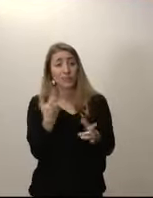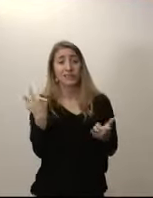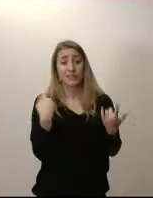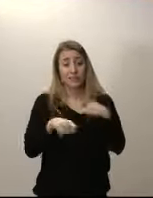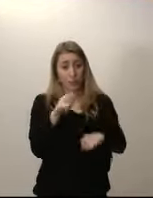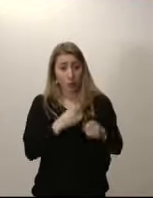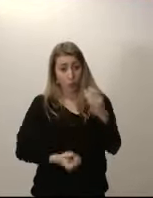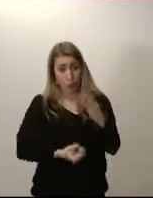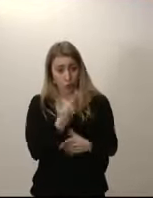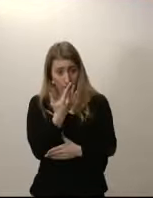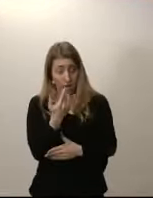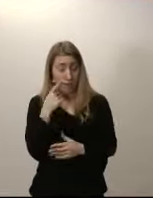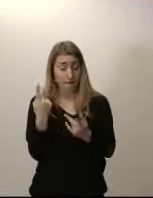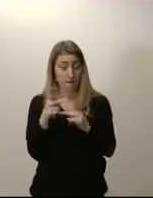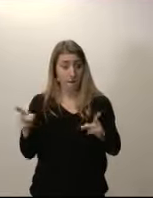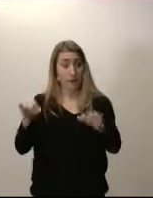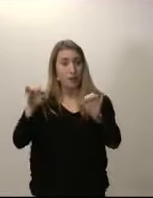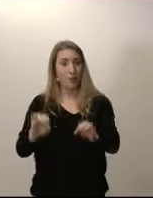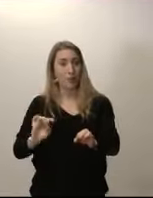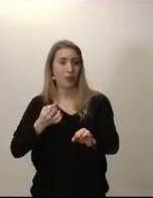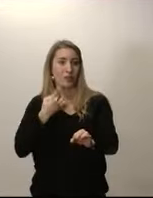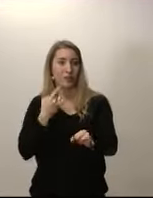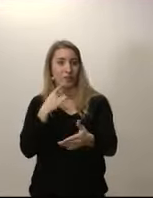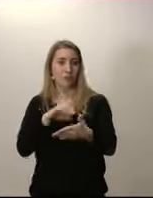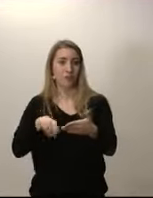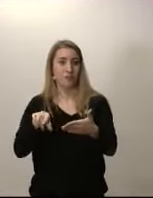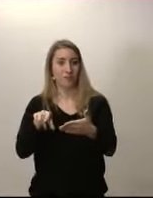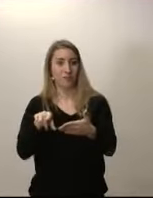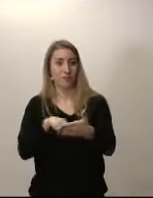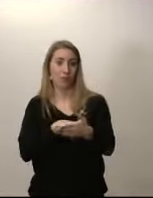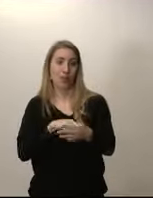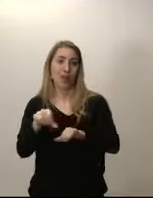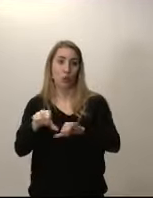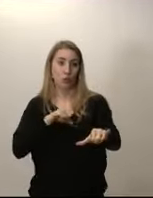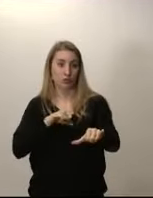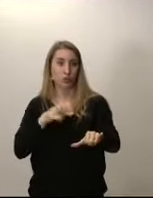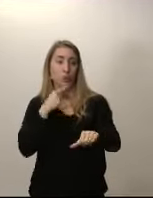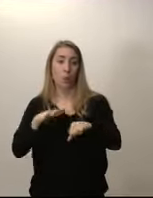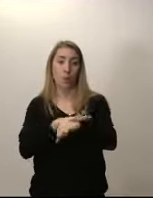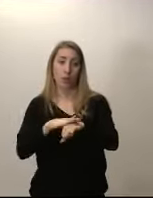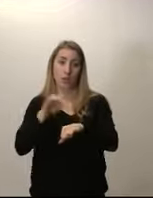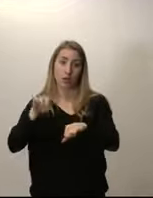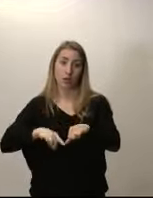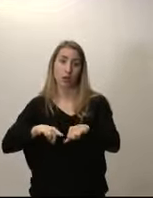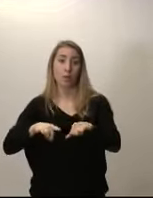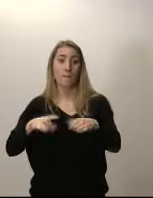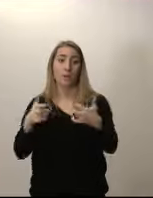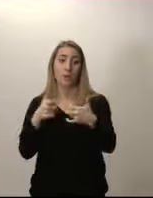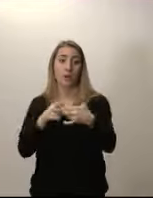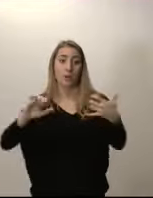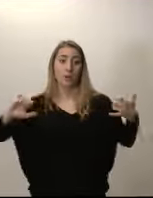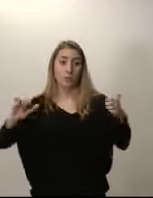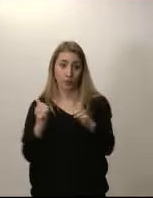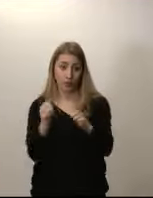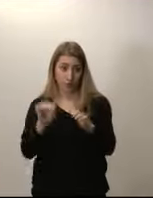la ville ne sera sortie d'affaire qu'en poursuivant sa politique de réduction de coûts. Les projets en termes d'aménagement et d'urbanisme, et on